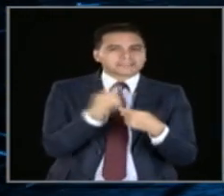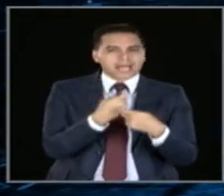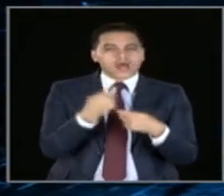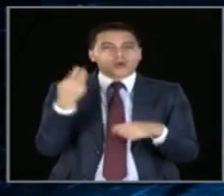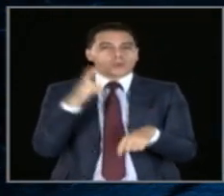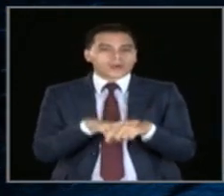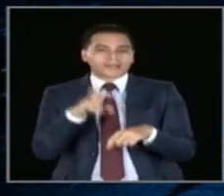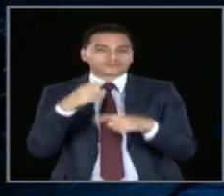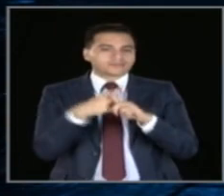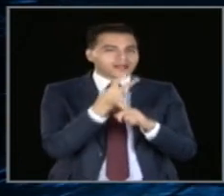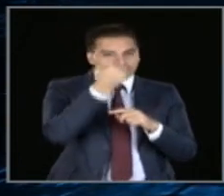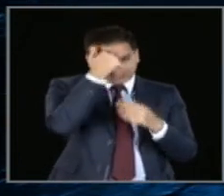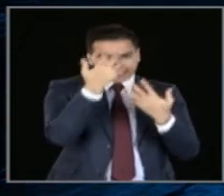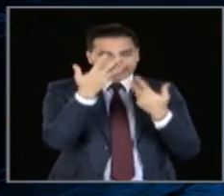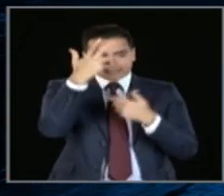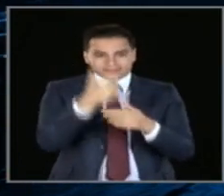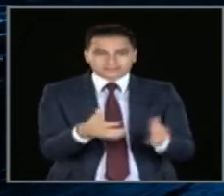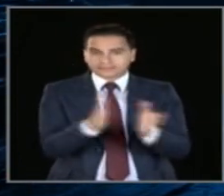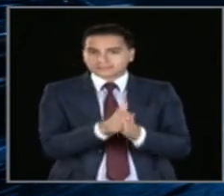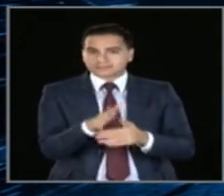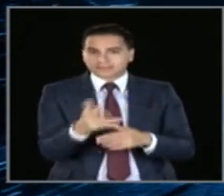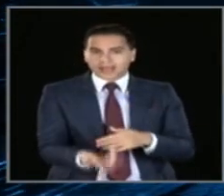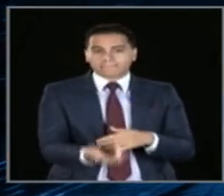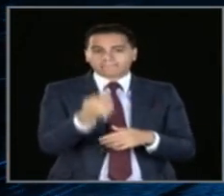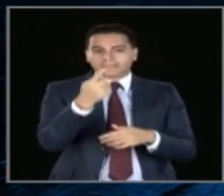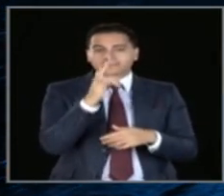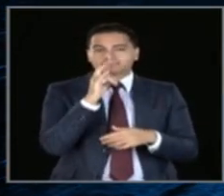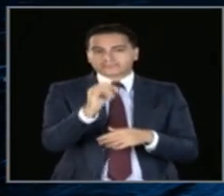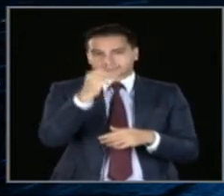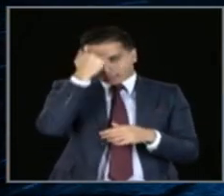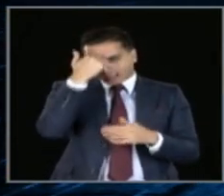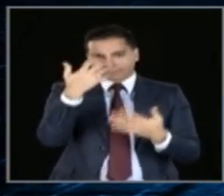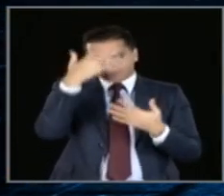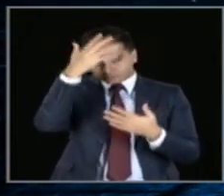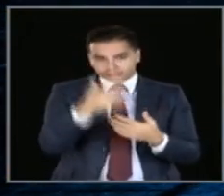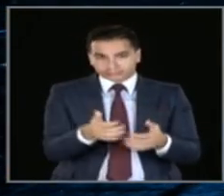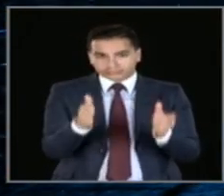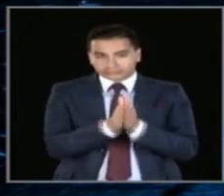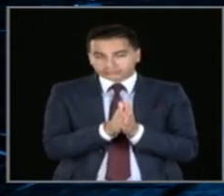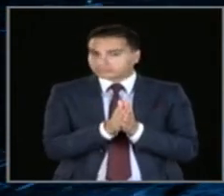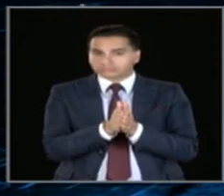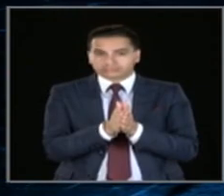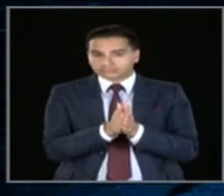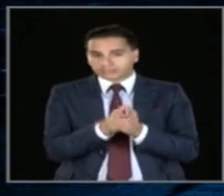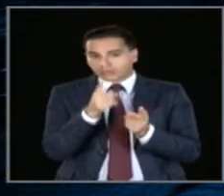الجزاء، وكل نقطة ب 2000 جنيه بما يساوي 50,000 جنيه، و ويبقى الرصيد لحد